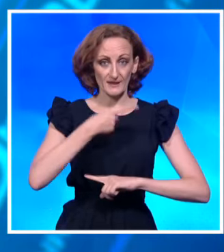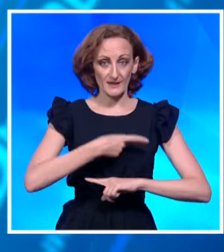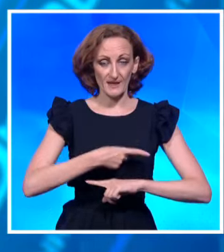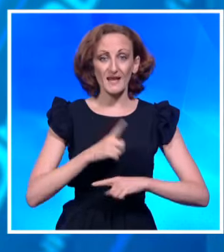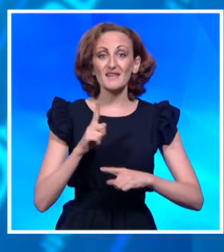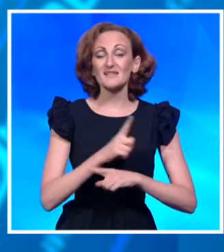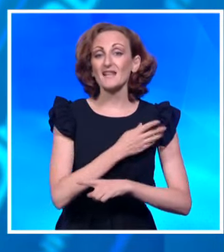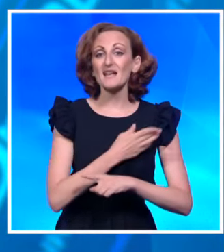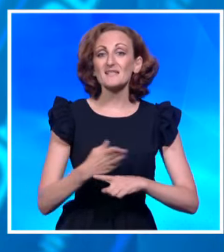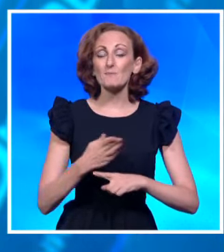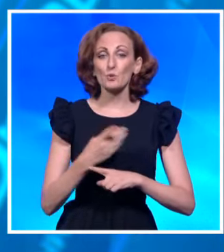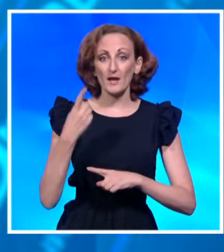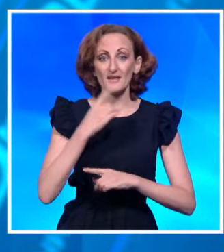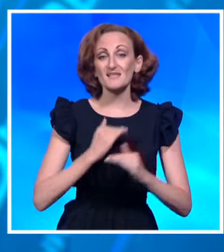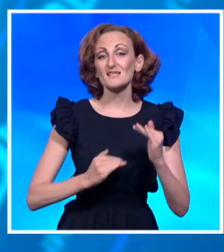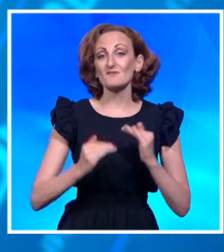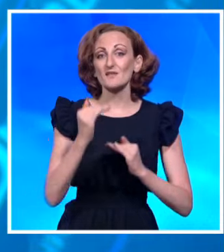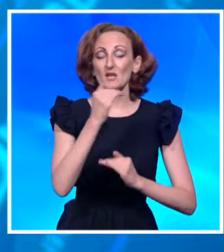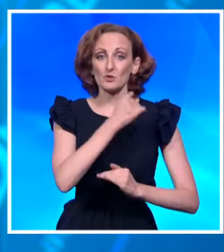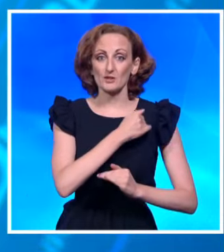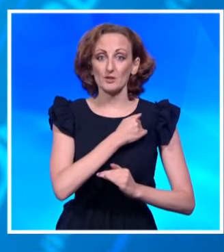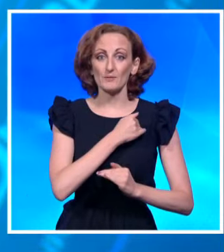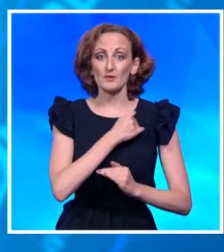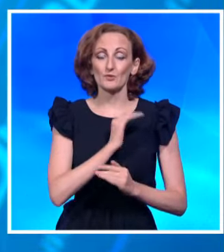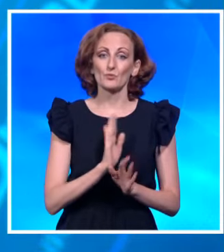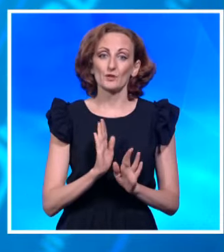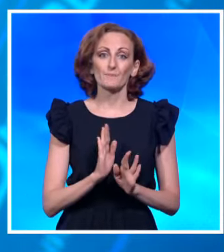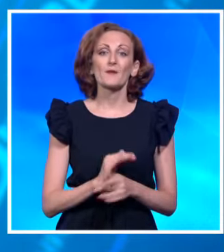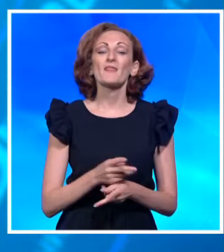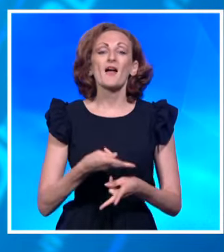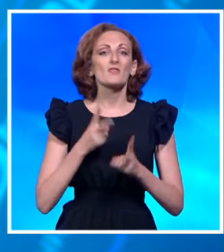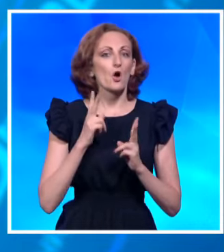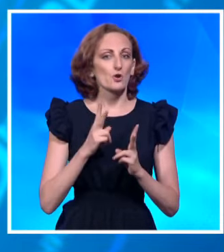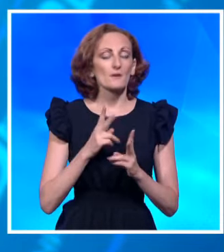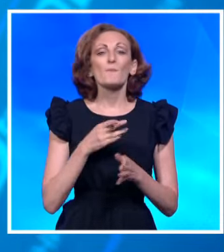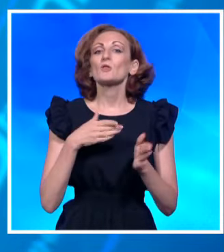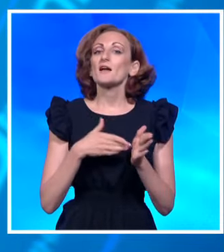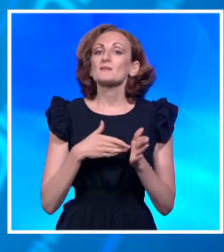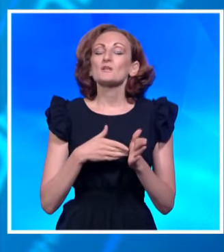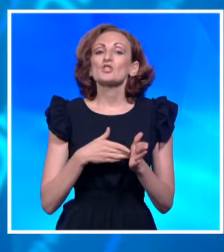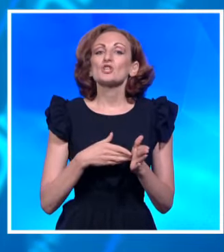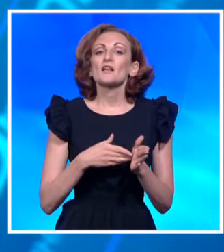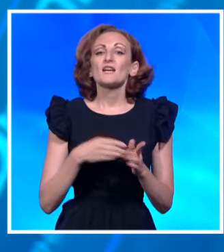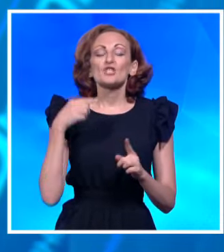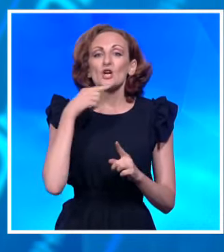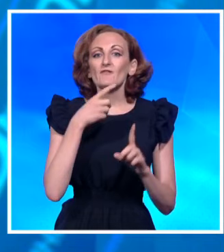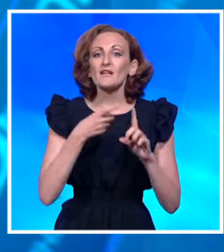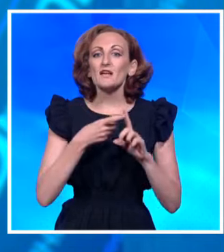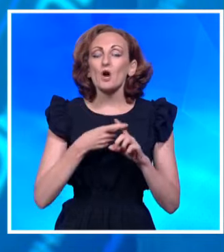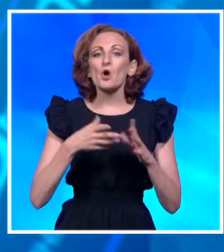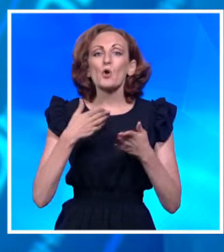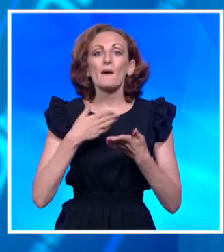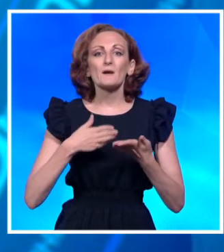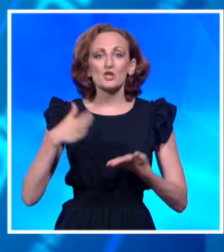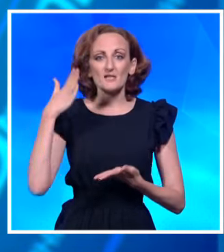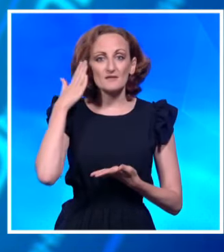пореден ден с високи екстремни температури, т.е. над климатичните норми. По тази причина и кодът в по-голямата част от страната, с изключение